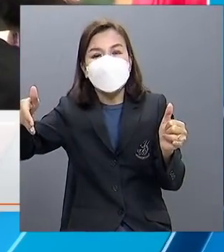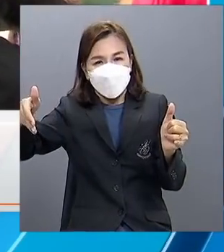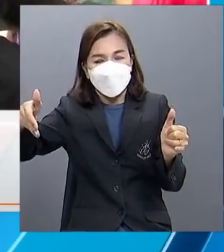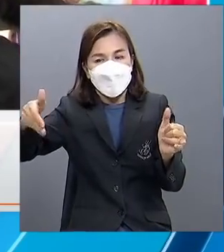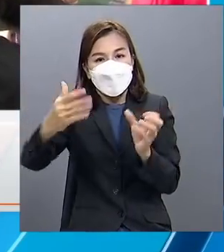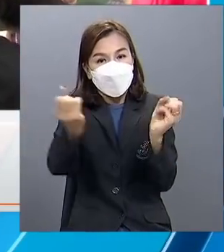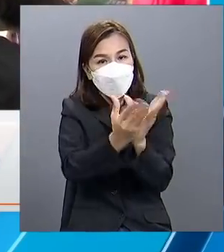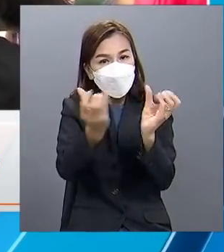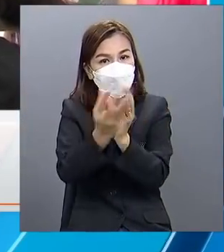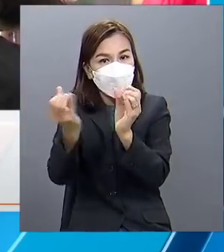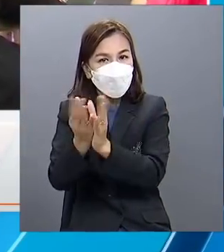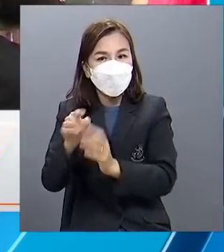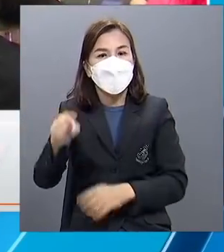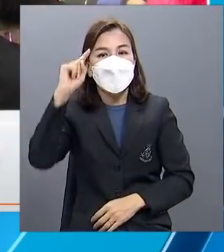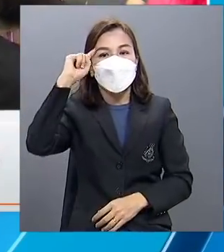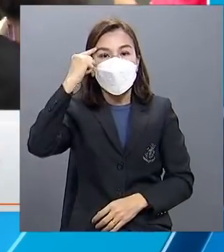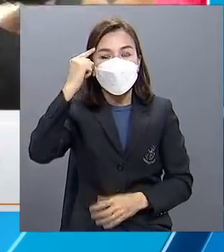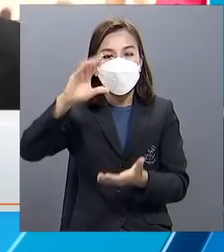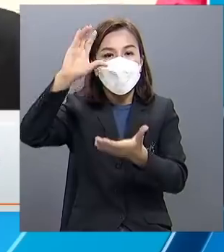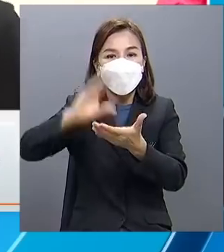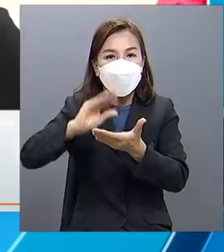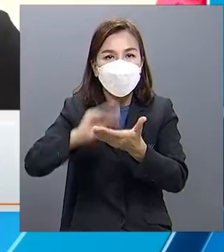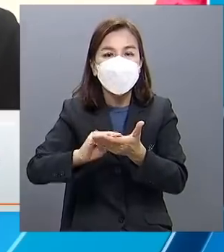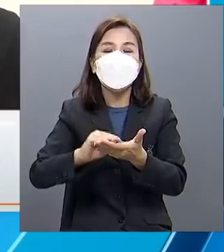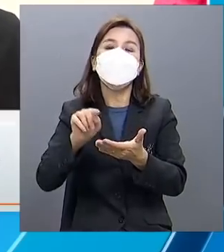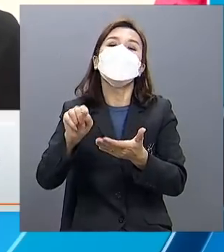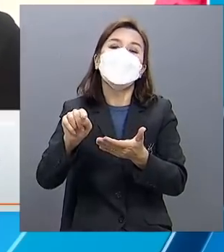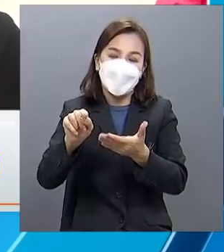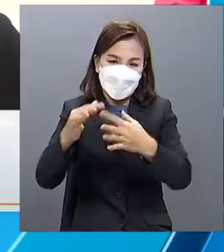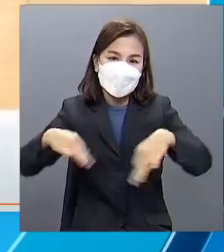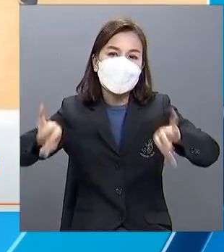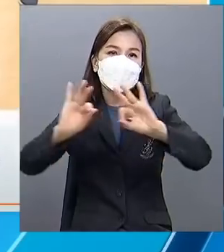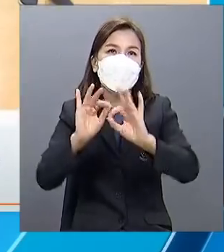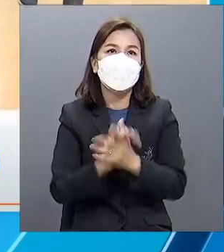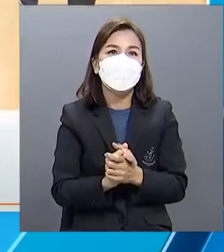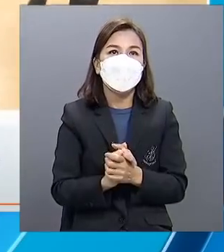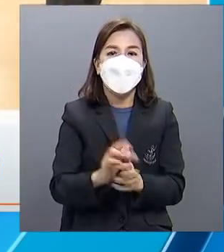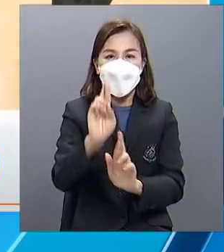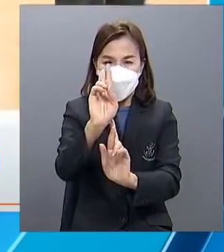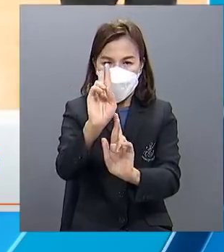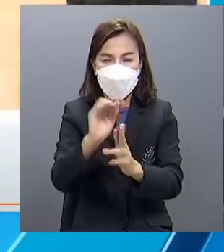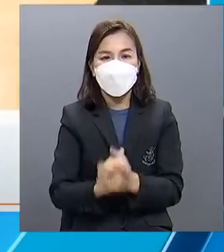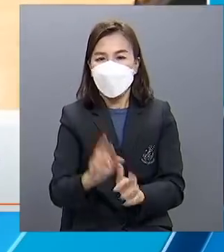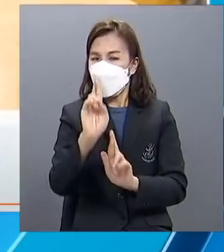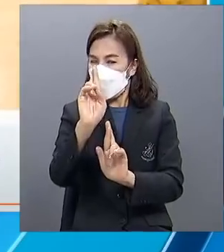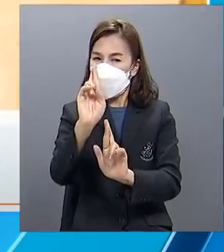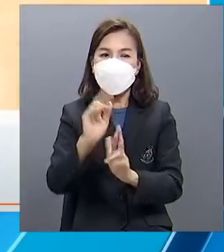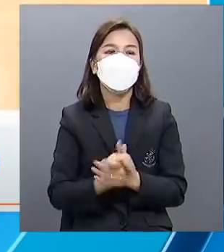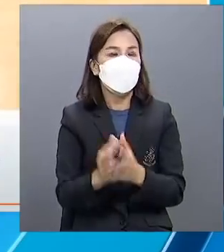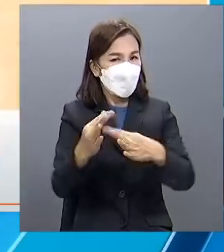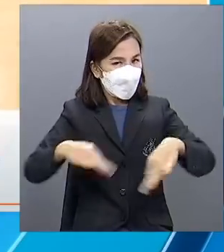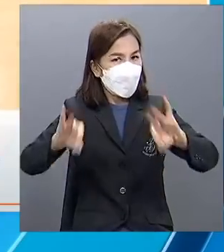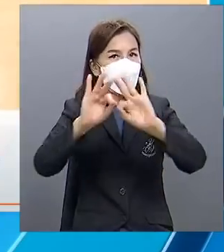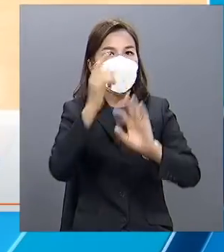เราไม่ทราบเลยอันนี้เป็นข้อมูลที่ที่ยังไม่ทราบนั้นลองคุยกับผมคิดว่าเป็นความเสี่ยงที่น่ากลัวนะครับโดยบ้างเต็มที่จะเป็น